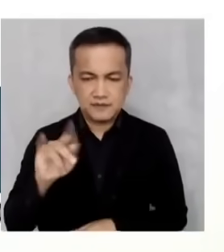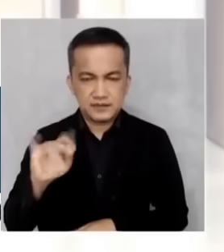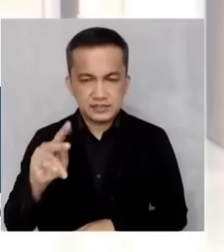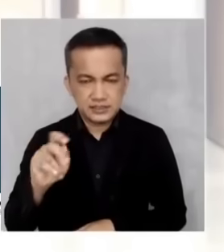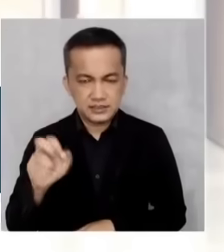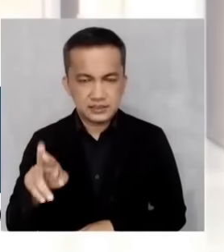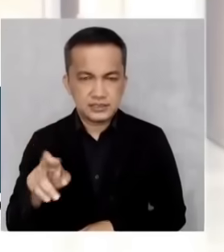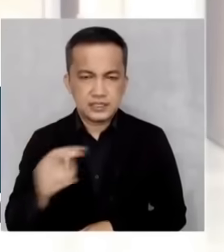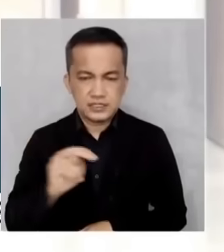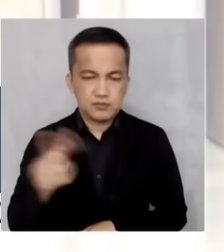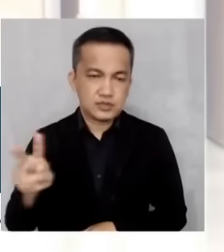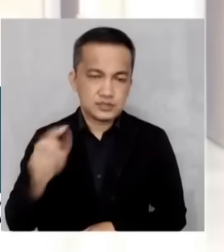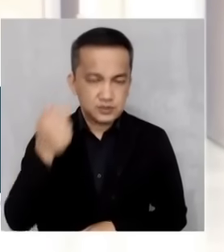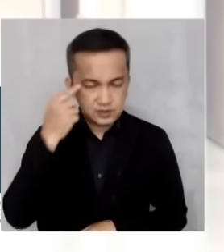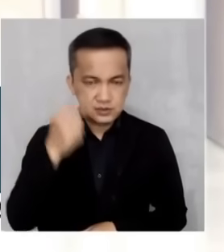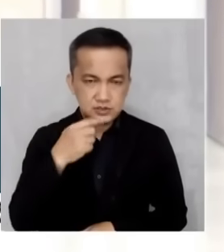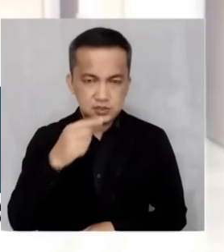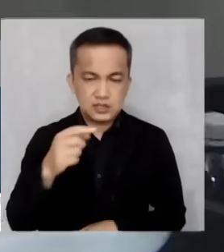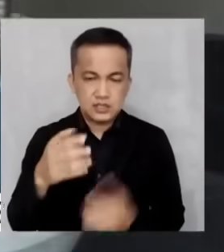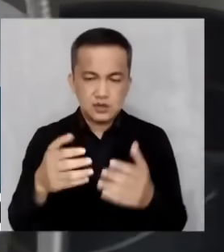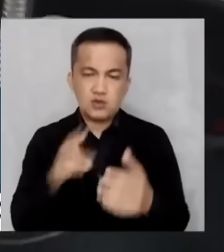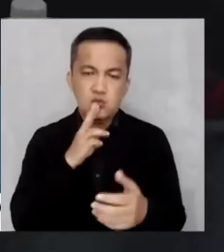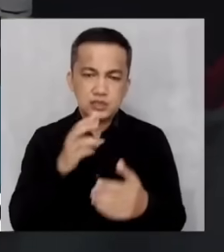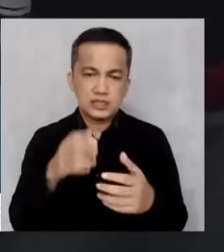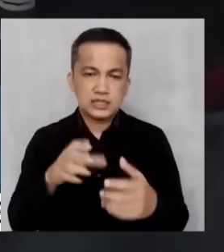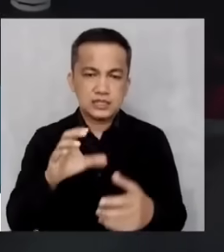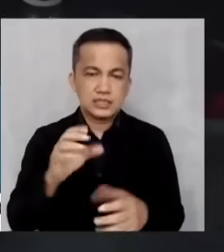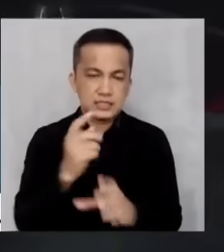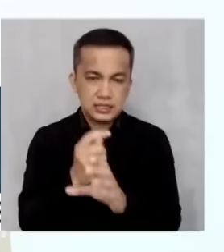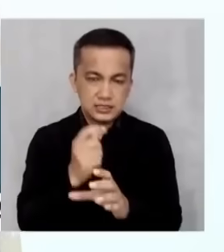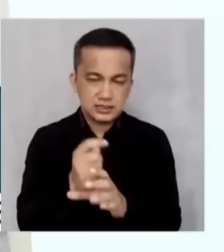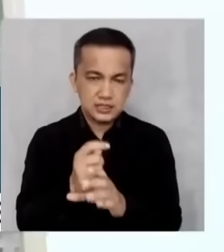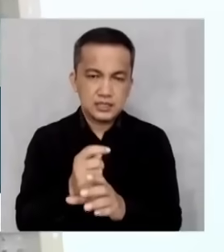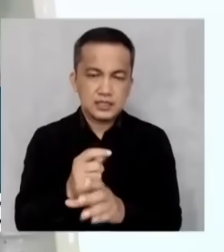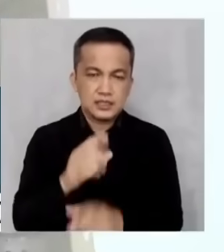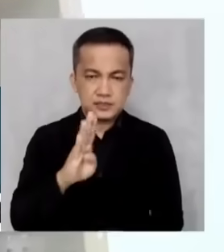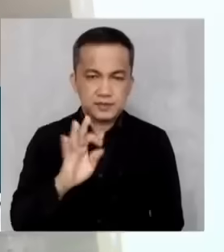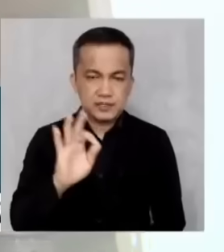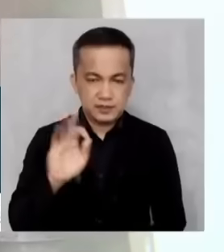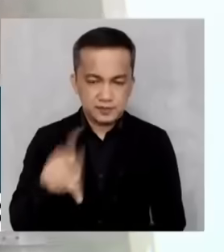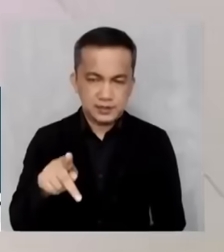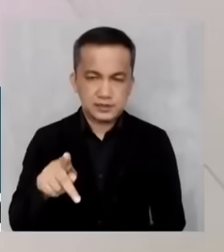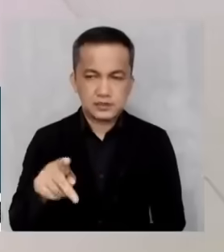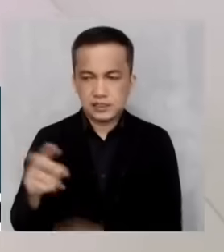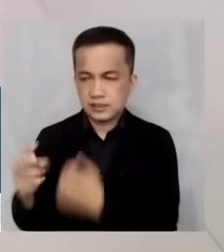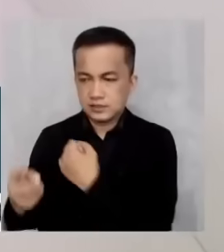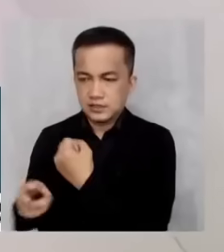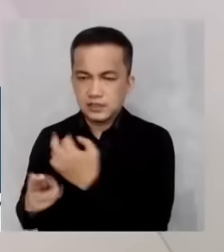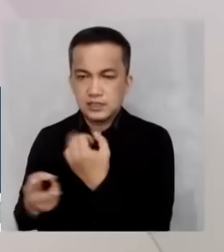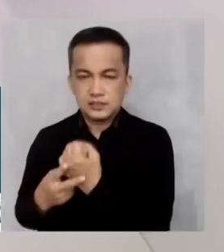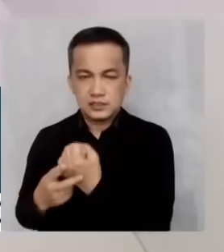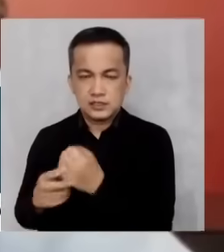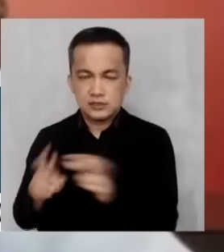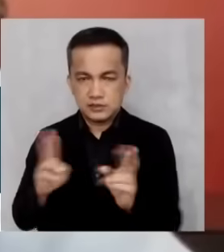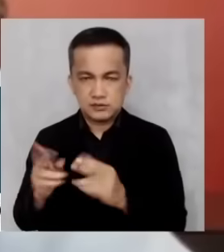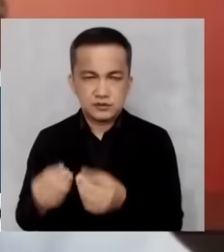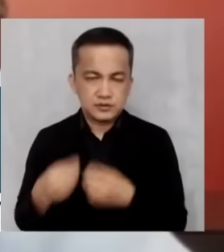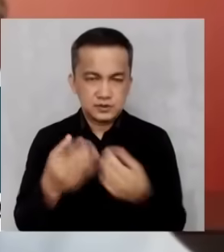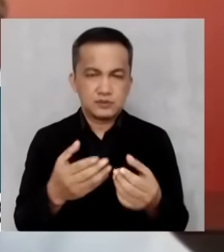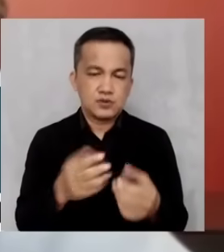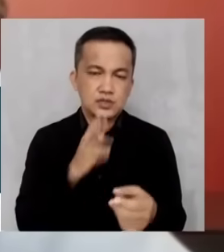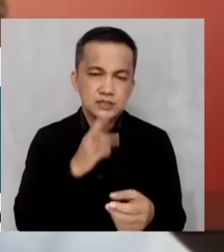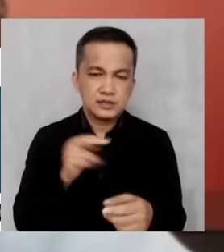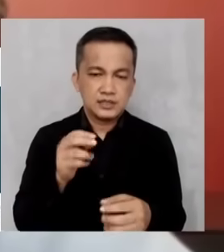government says water tankers from the Bureau of Fire and volunteer organizations are on standby to ration water if needed. Mga residents